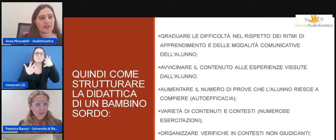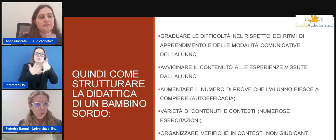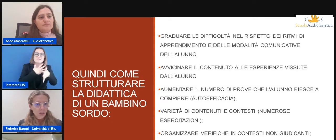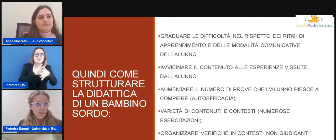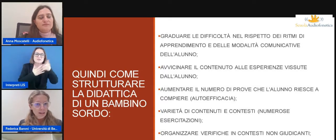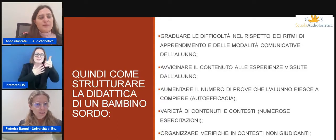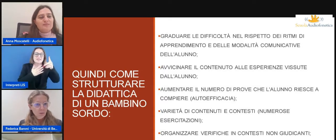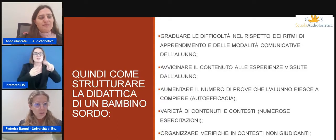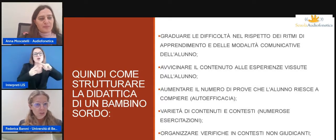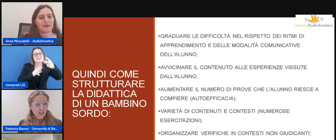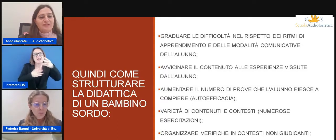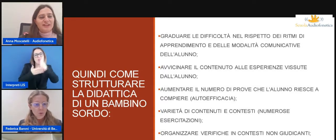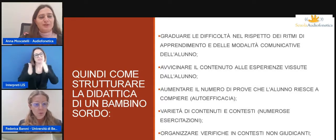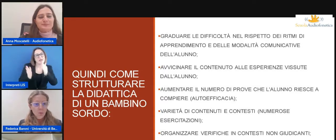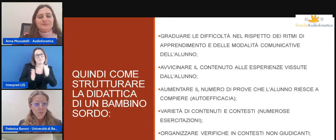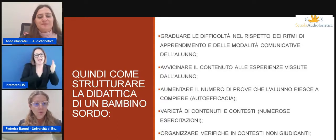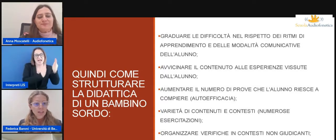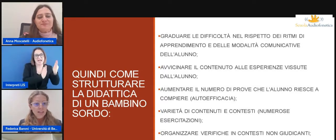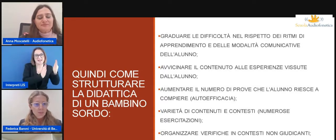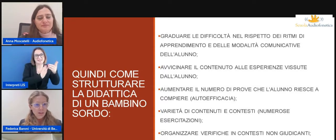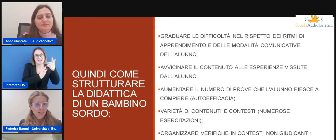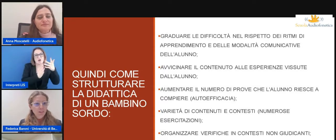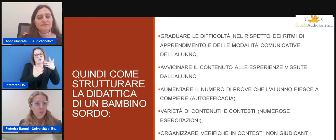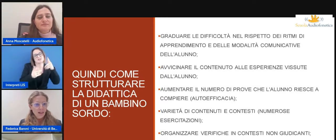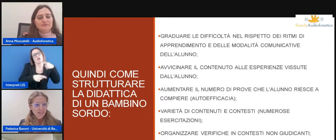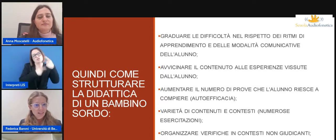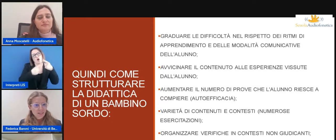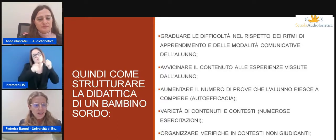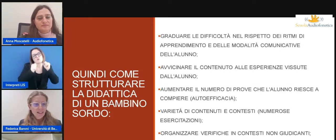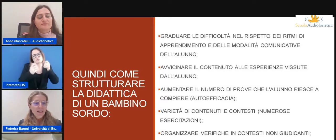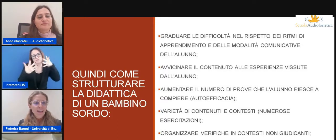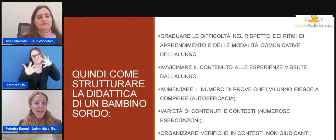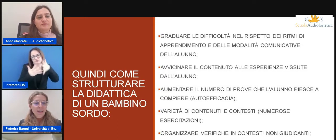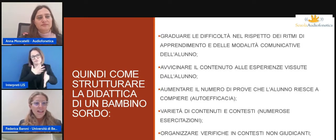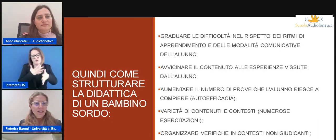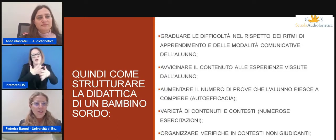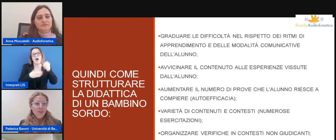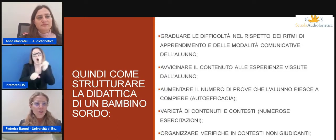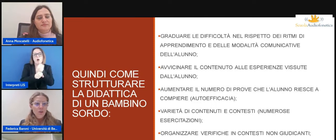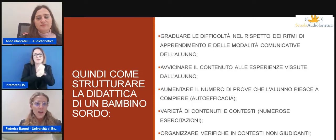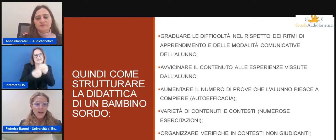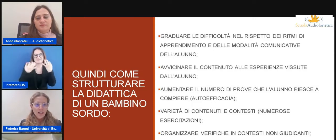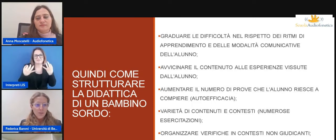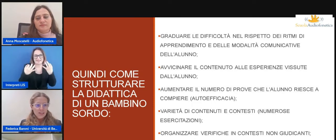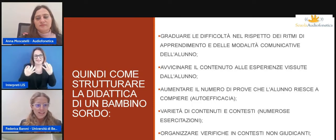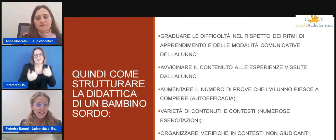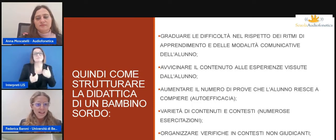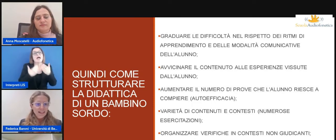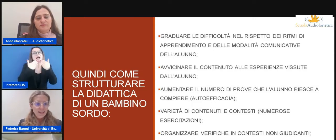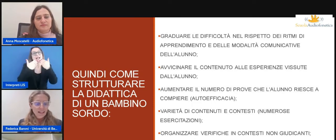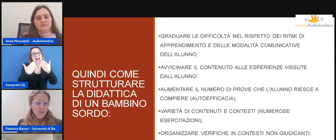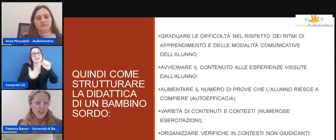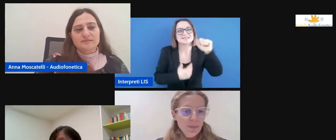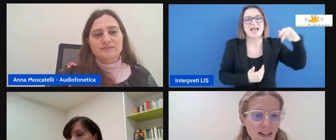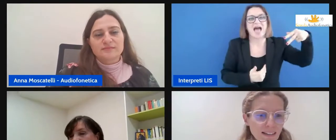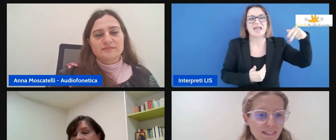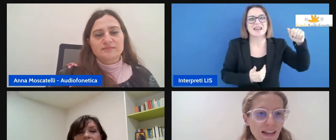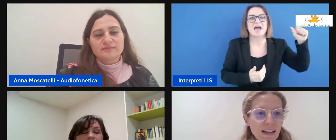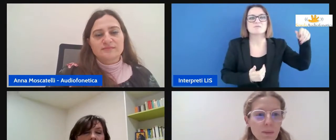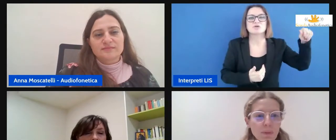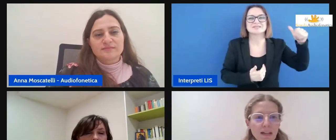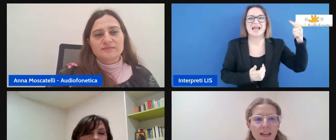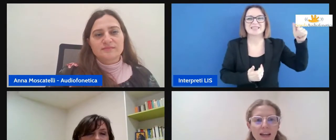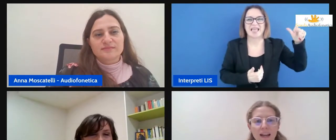questo nella seconda parte così scendiamo un po' più negli aspetti operativi ringrazio Anna Moscatelli e Vilma